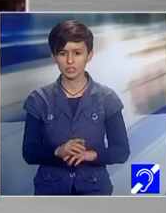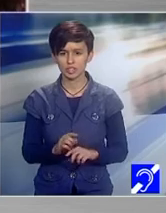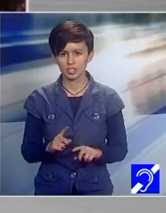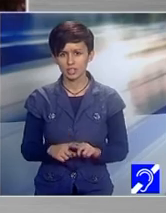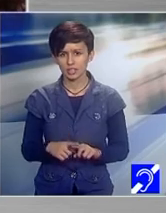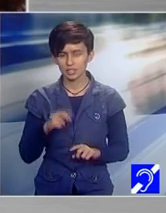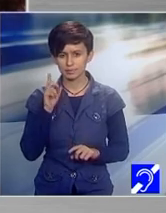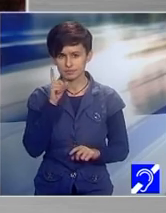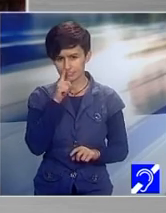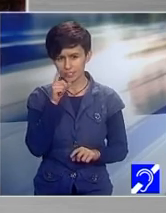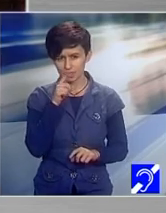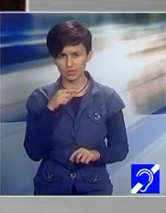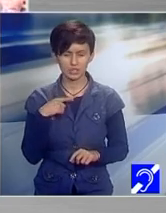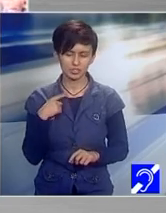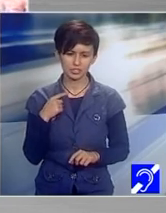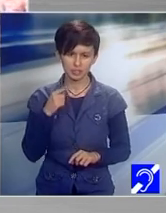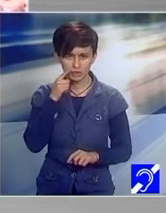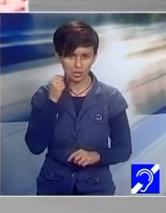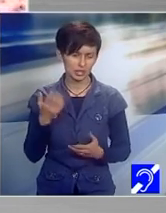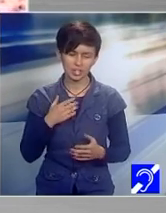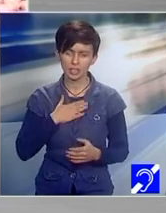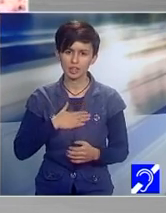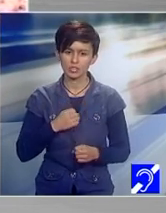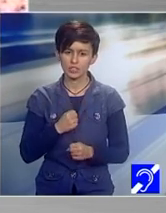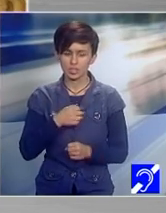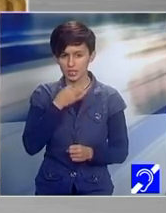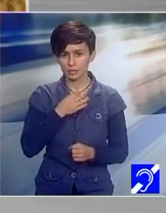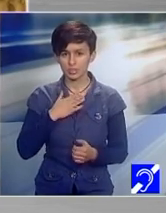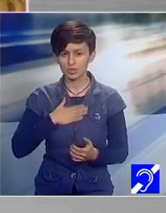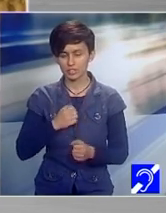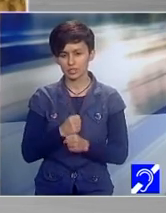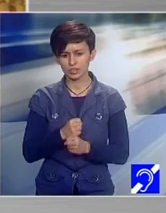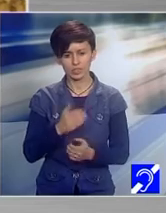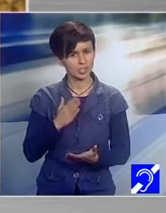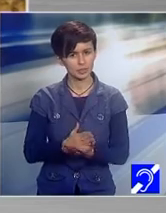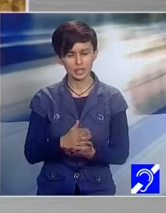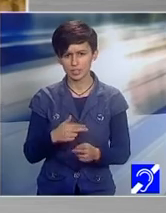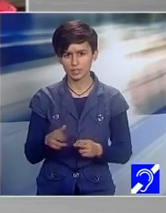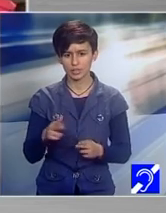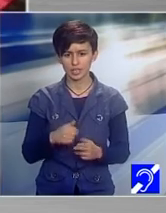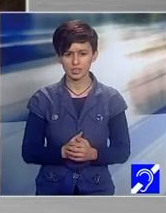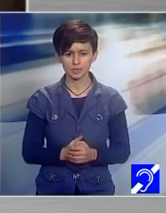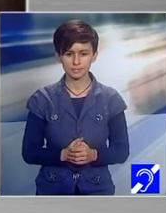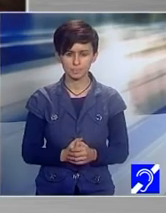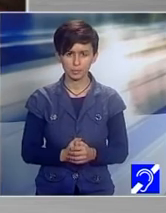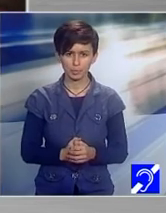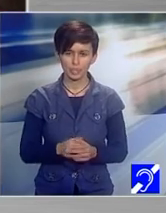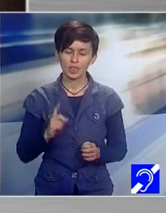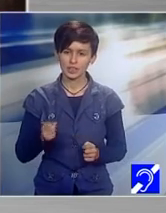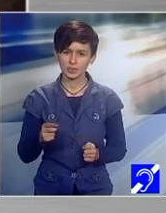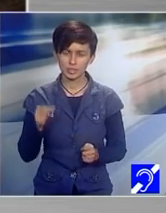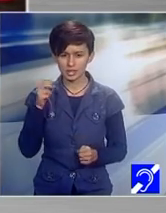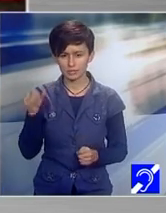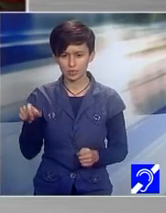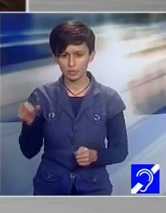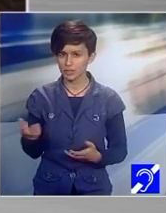că vor să o facă mai dreaptă. Nu ar fi potrivit să facă un transfer de la cel sătul, cărea nu-i mai trebuie, și o